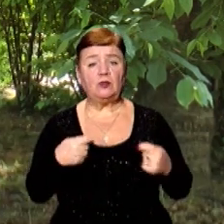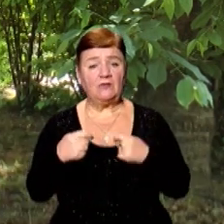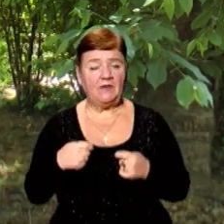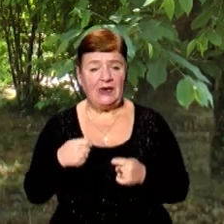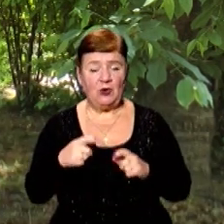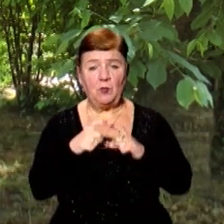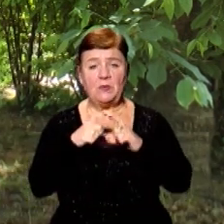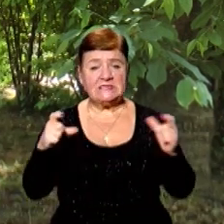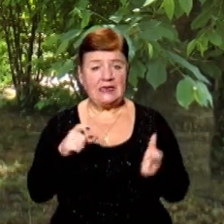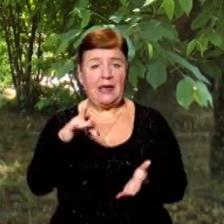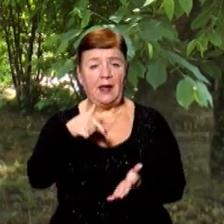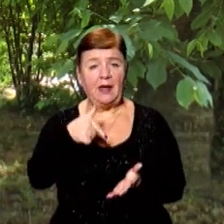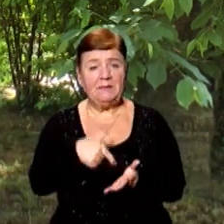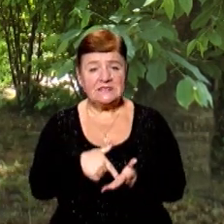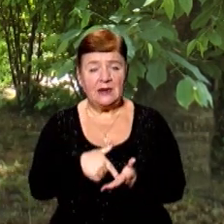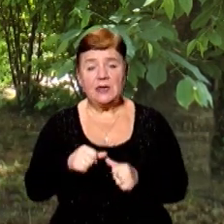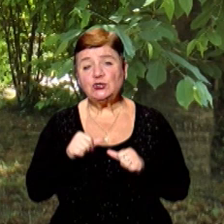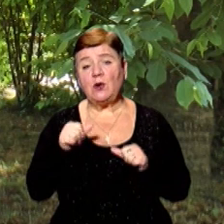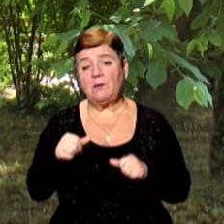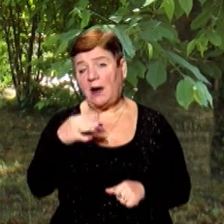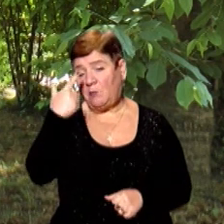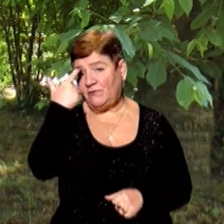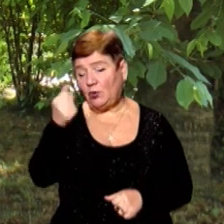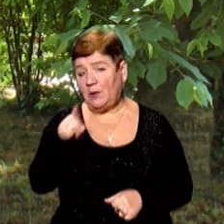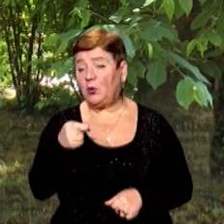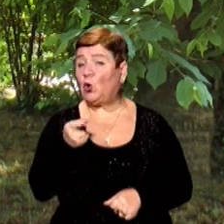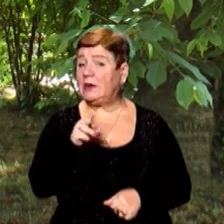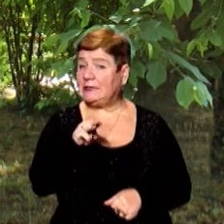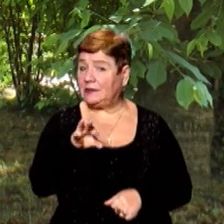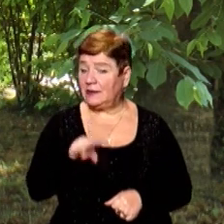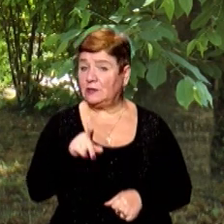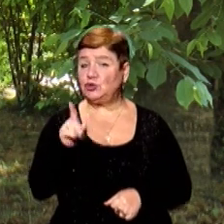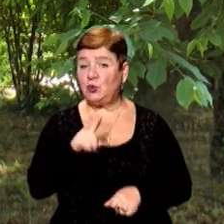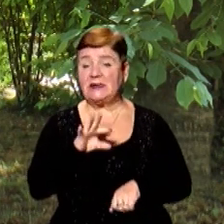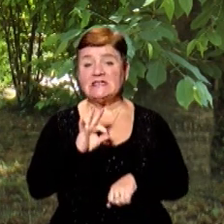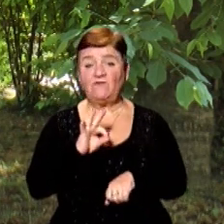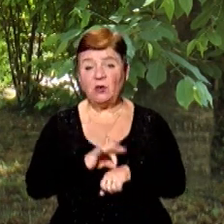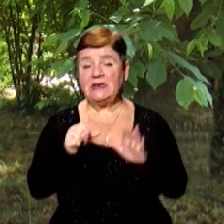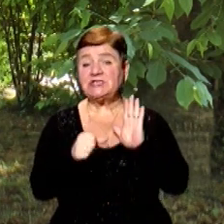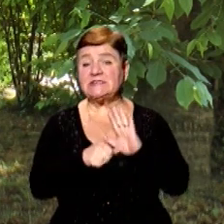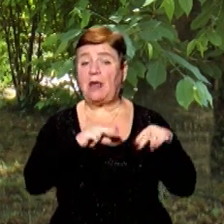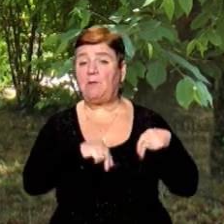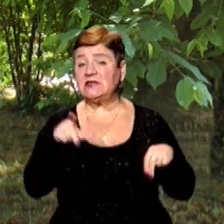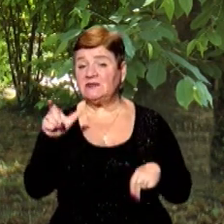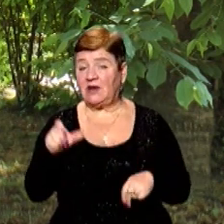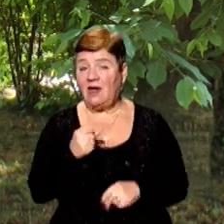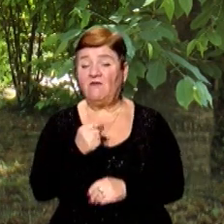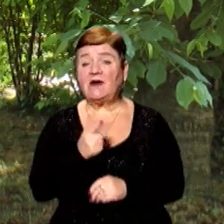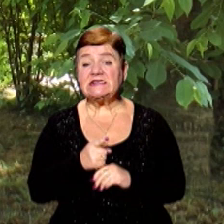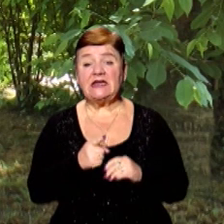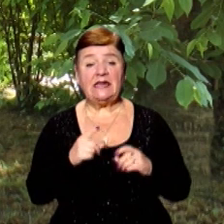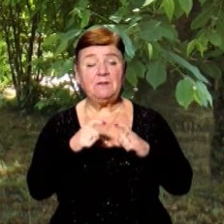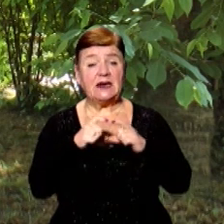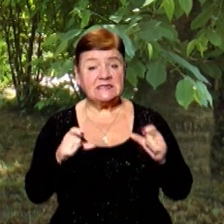міста. Зокрема, у повідомленні преси зазначається про те, що при захворюванні 6 працівників вказаний